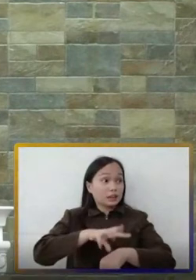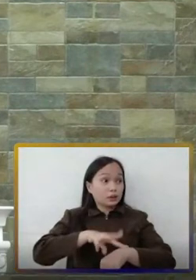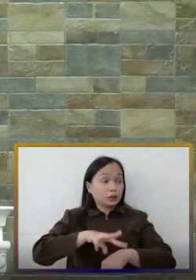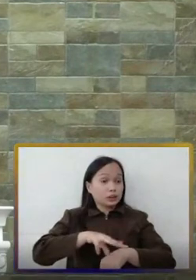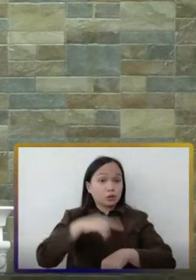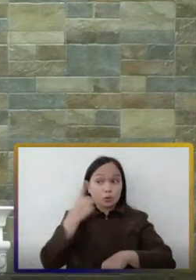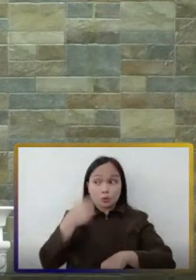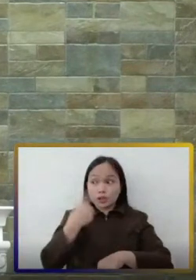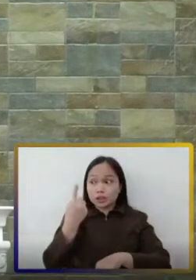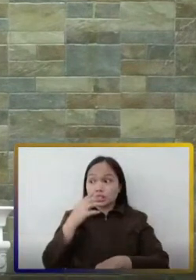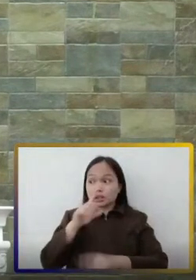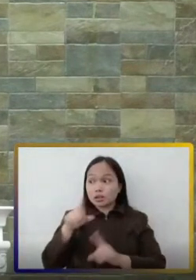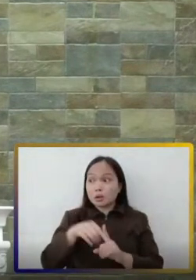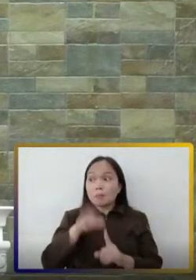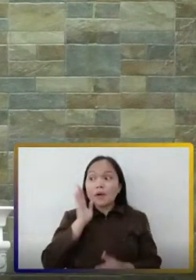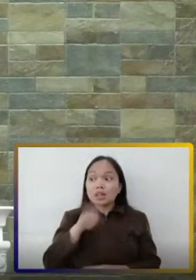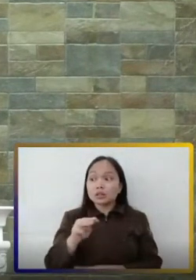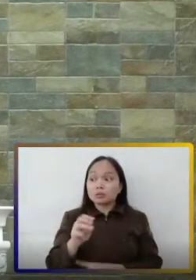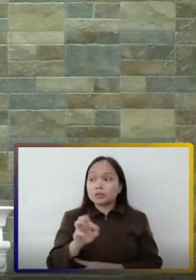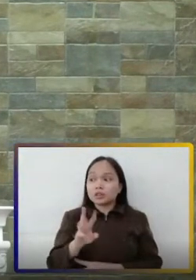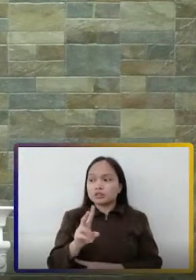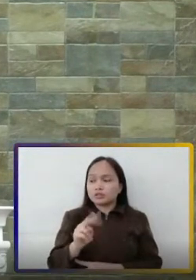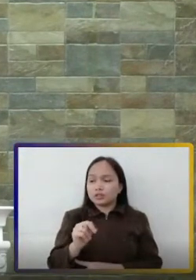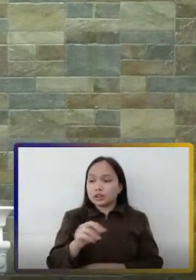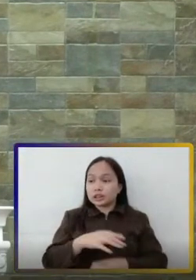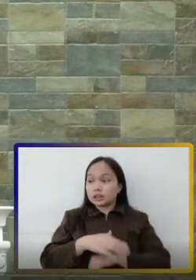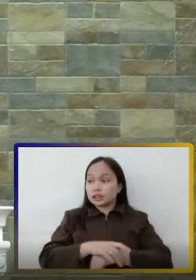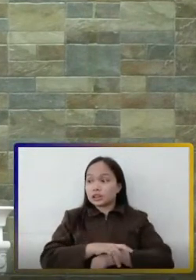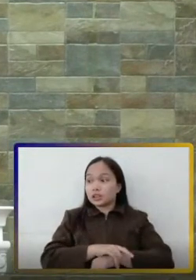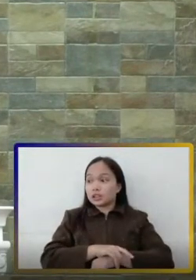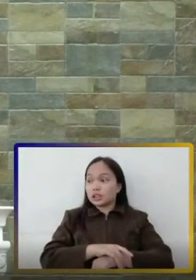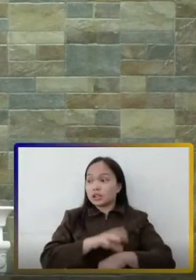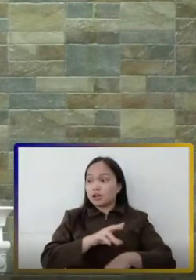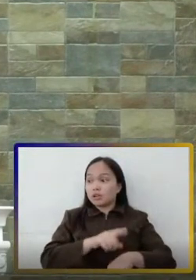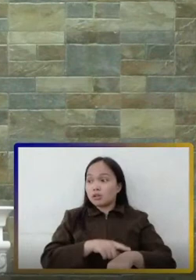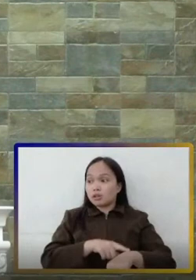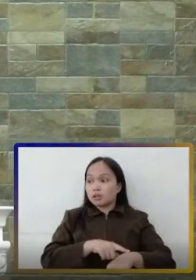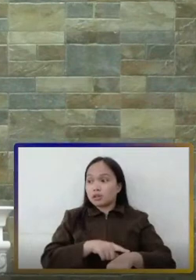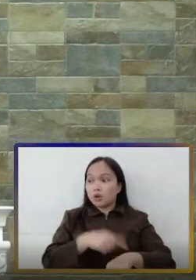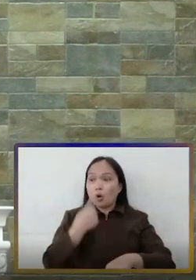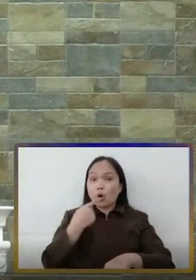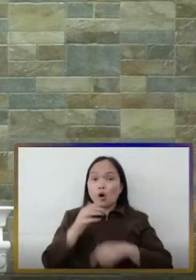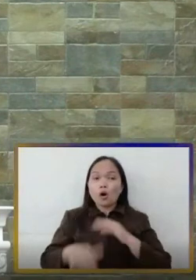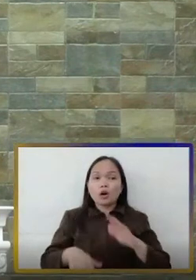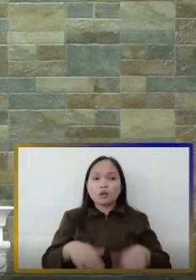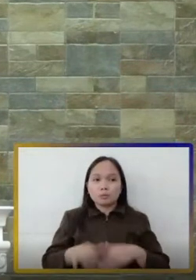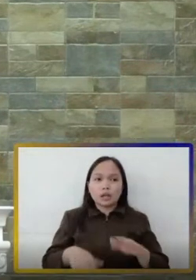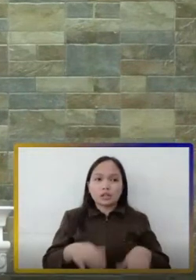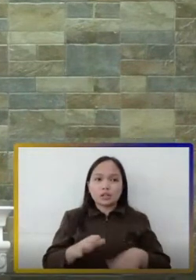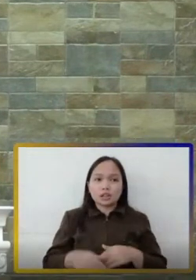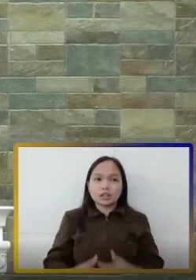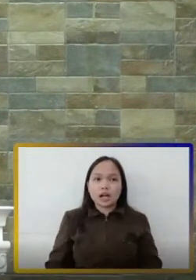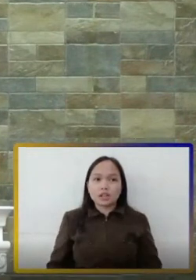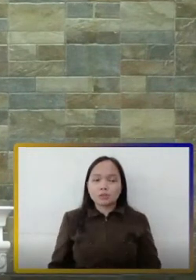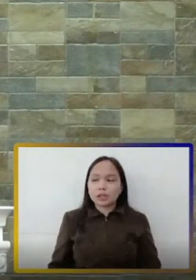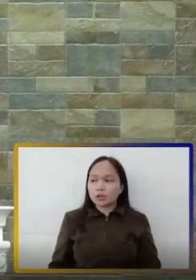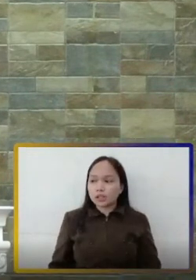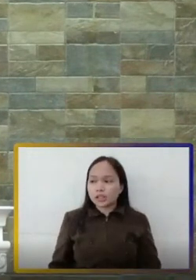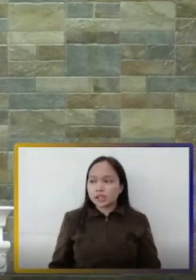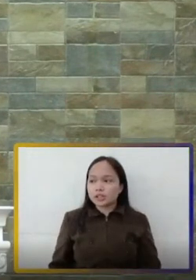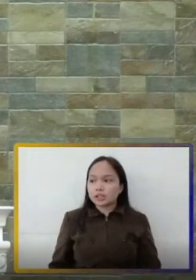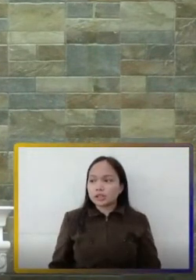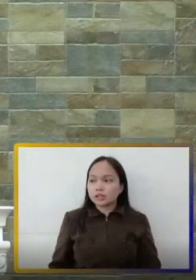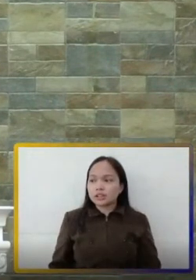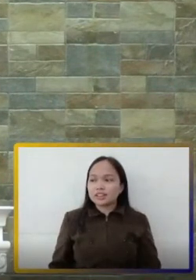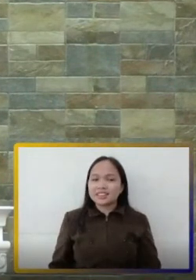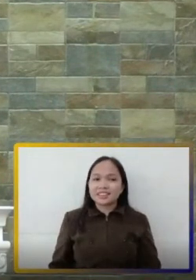binigyan ako ni Brother Marvin ng, what do you call that? Yung relo na namumonitor mo yung puso mo. Sabi ng puso